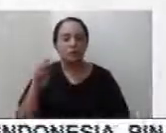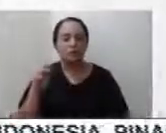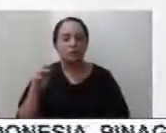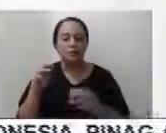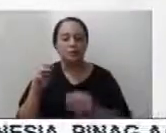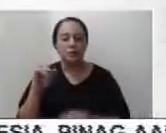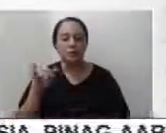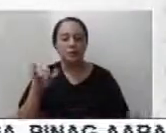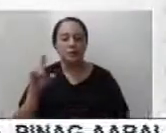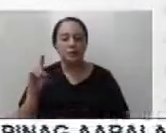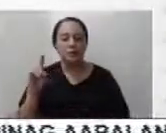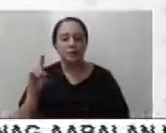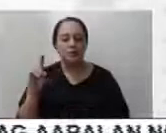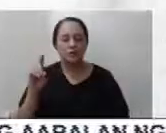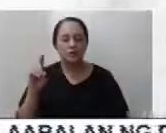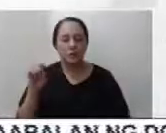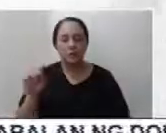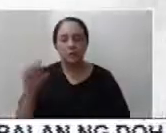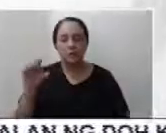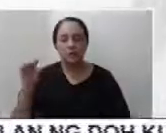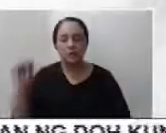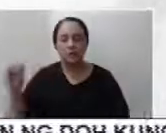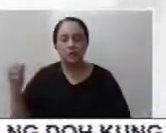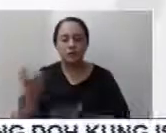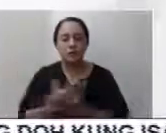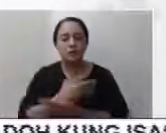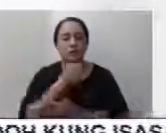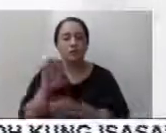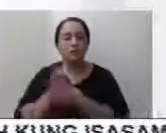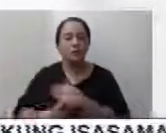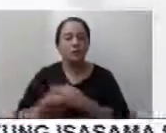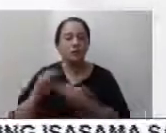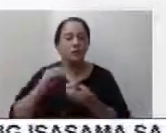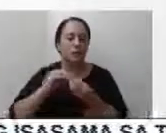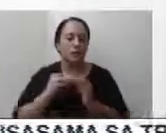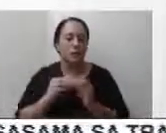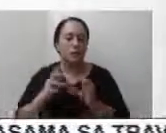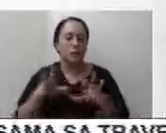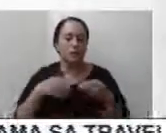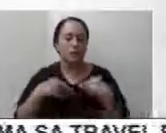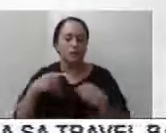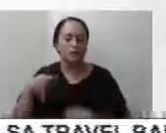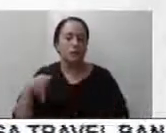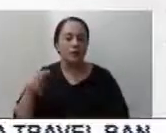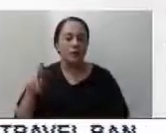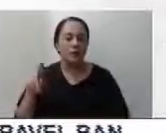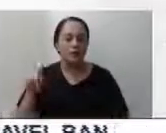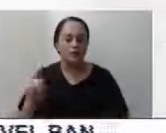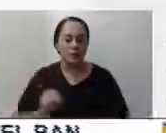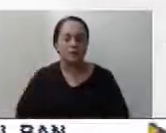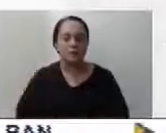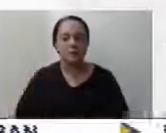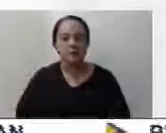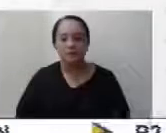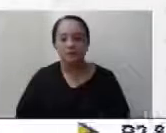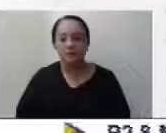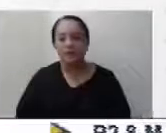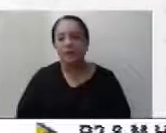po sa bayarin sa bills. Kahit panload nga po, wala ako minsan. Madating po sa point